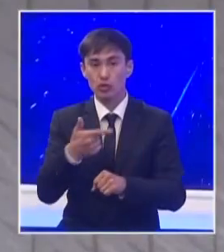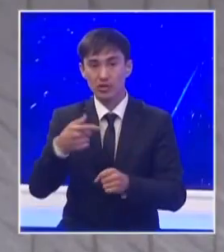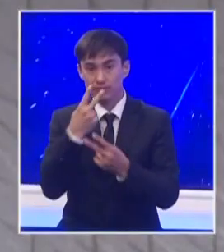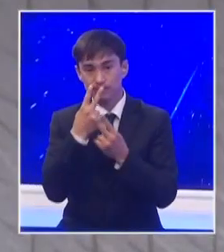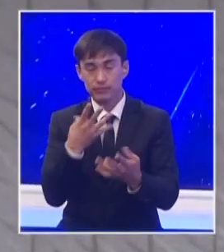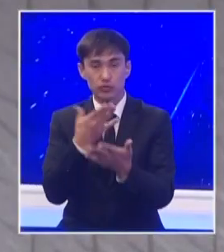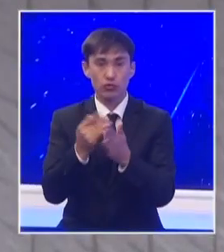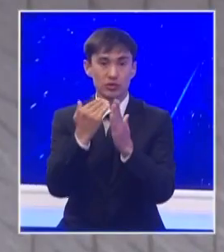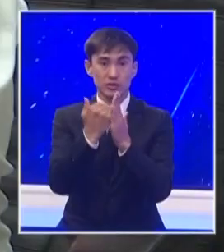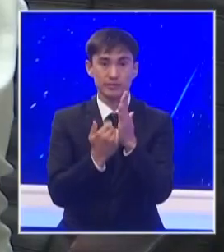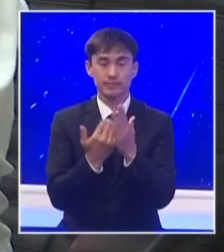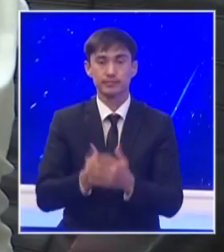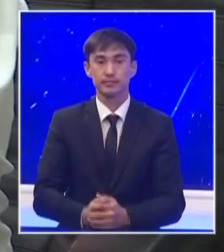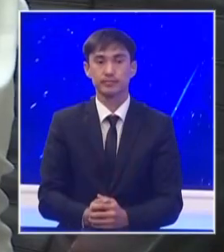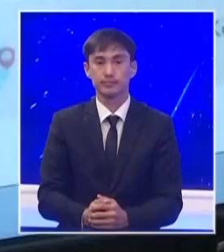отслеживать и свой статус.